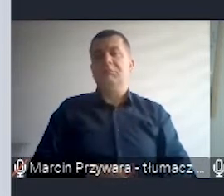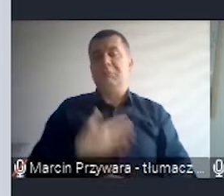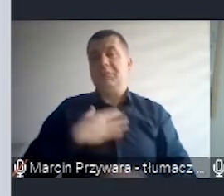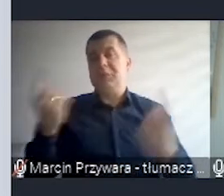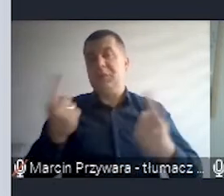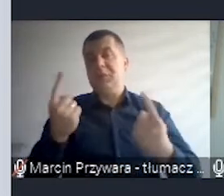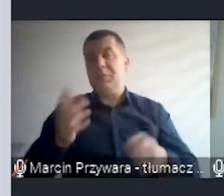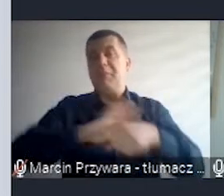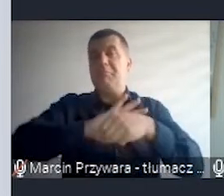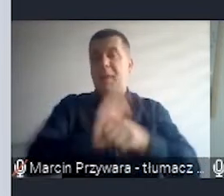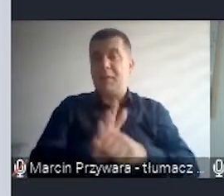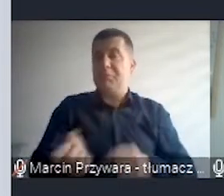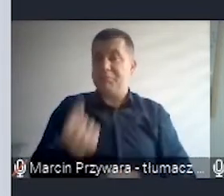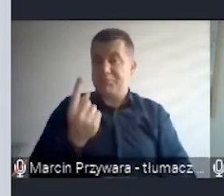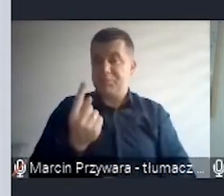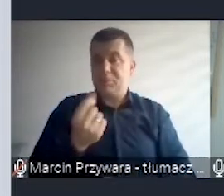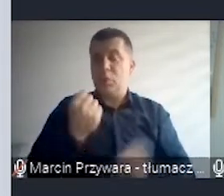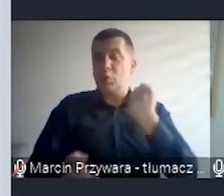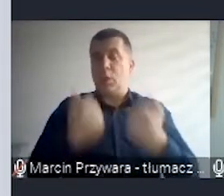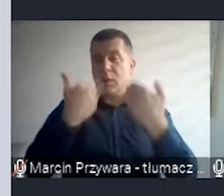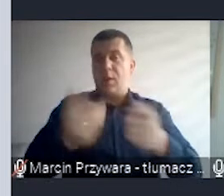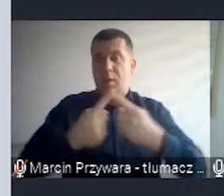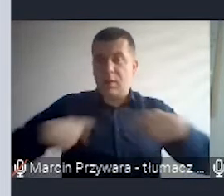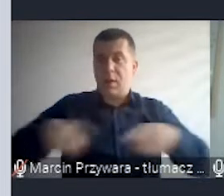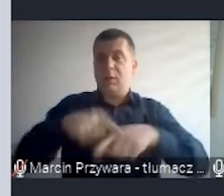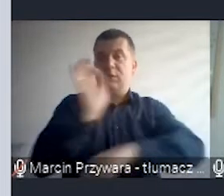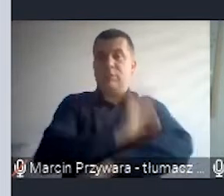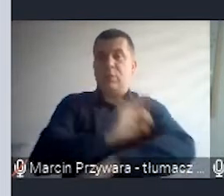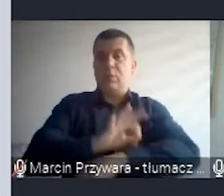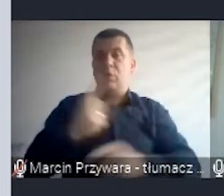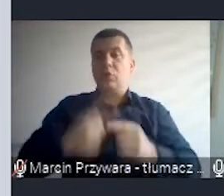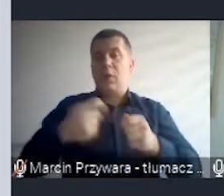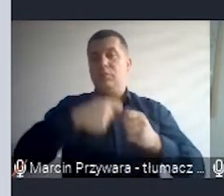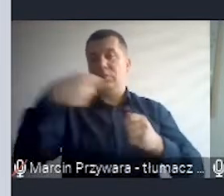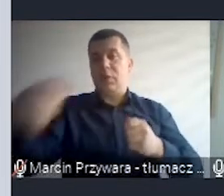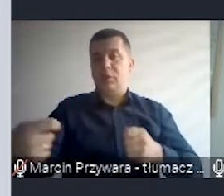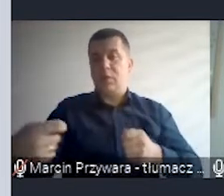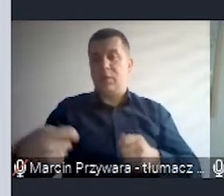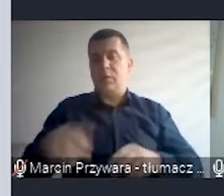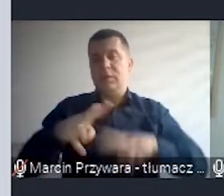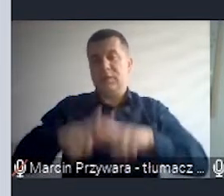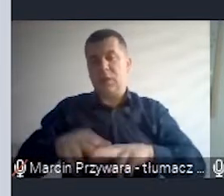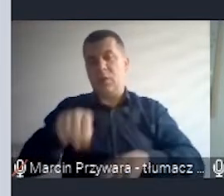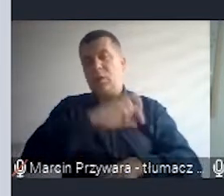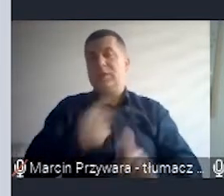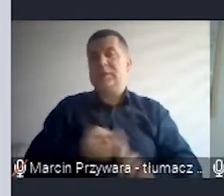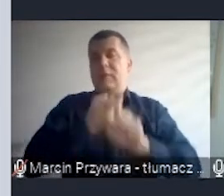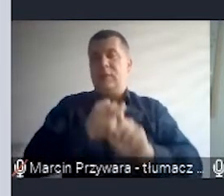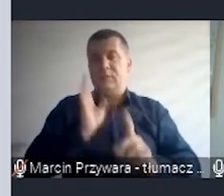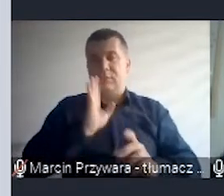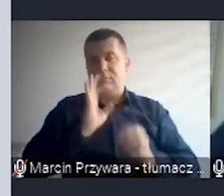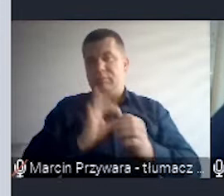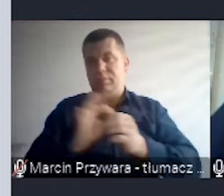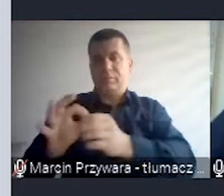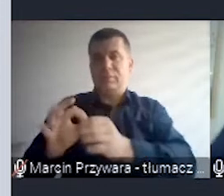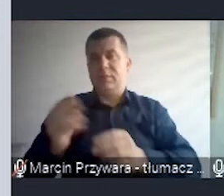okoliczności pandemii, która utrudnia realizację projektów, przedłużono funkcjonowanie ich zawieszenia. I tak